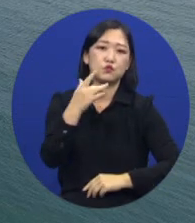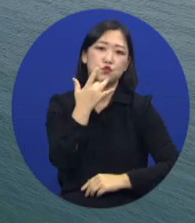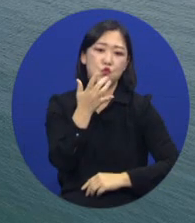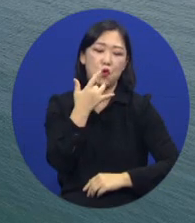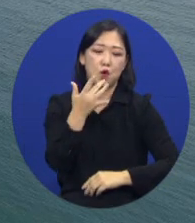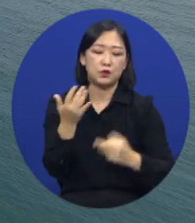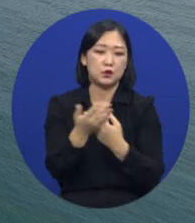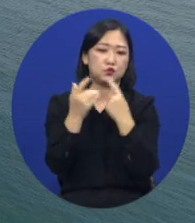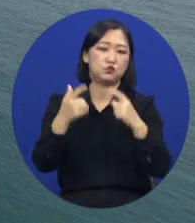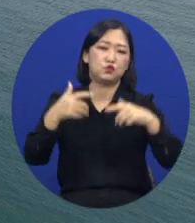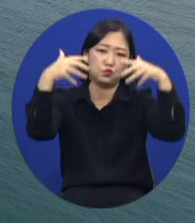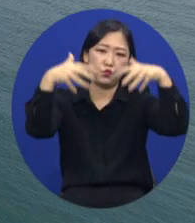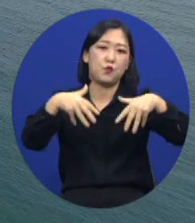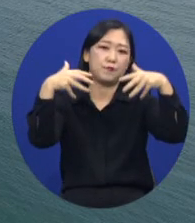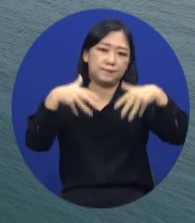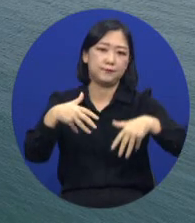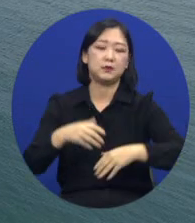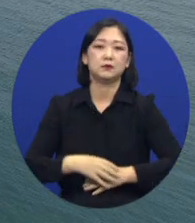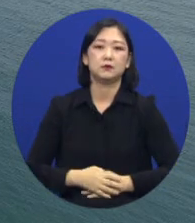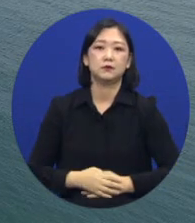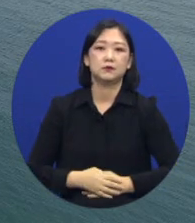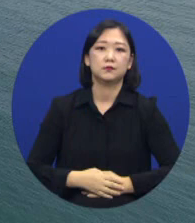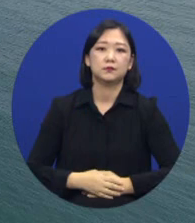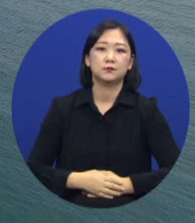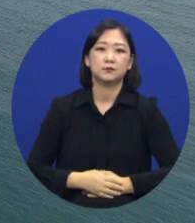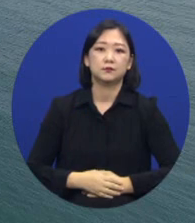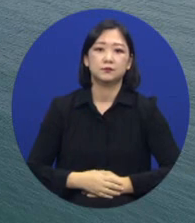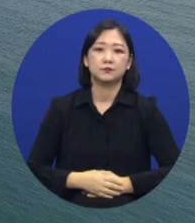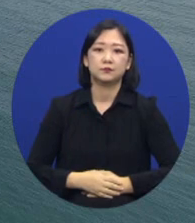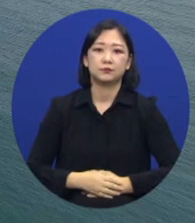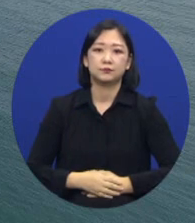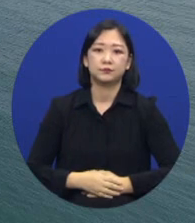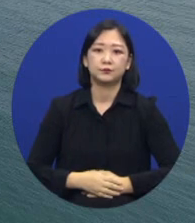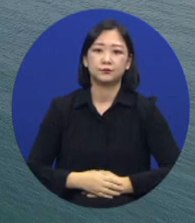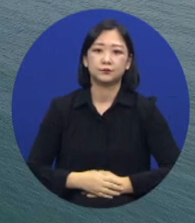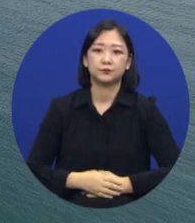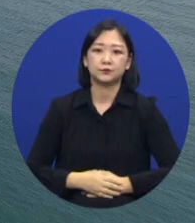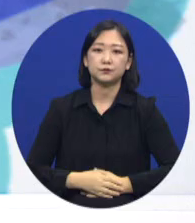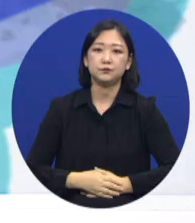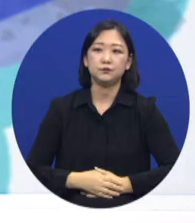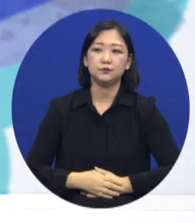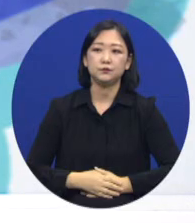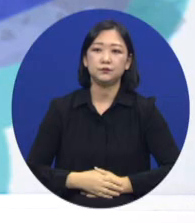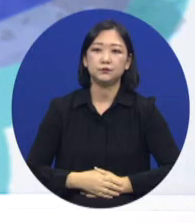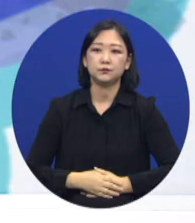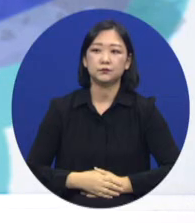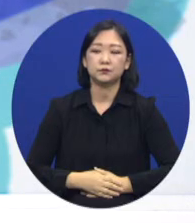화요일쯤에는 제주에 또 한 차례 비가 내릴 전망입니다. 날씨였습니다.